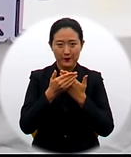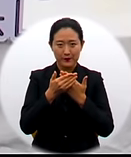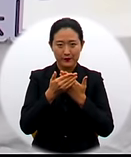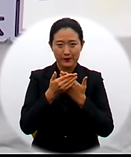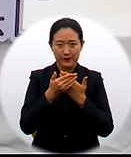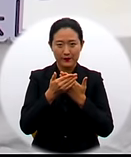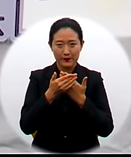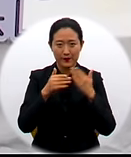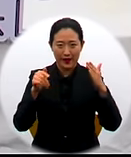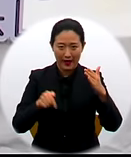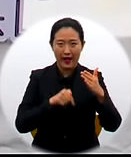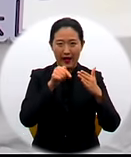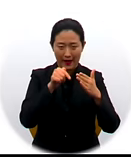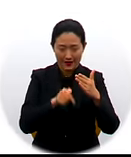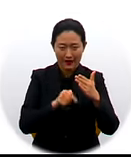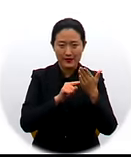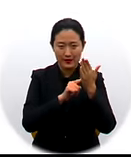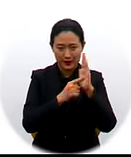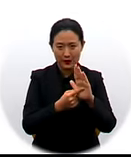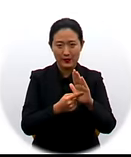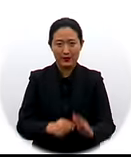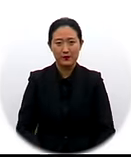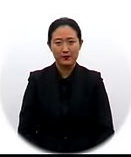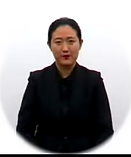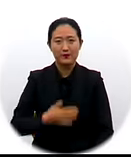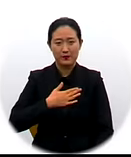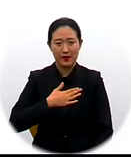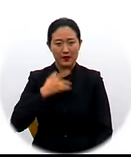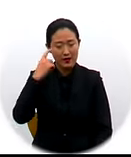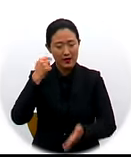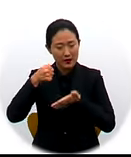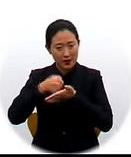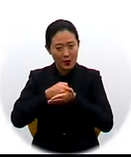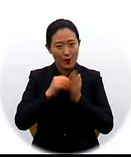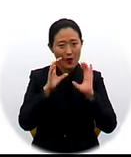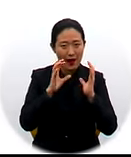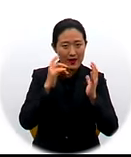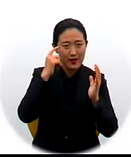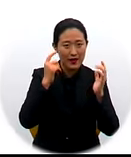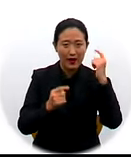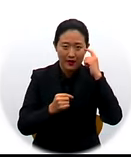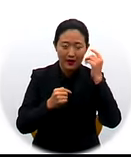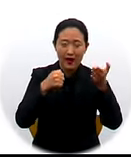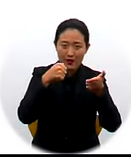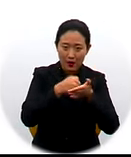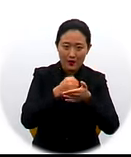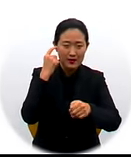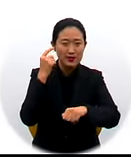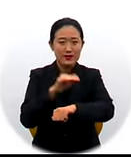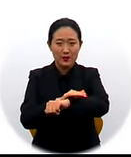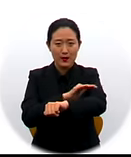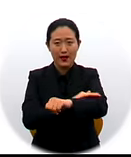주는 인사이트에 기반합니다. 우리가 어떤 의사결정을 하는 것이 아이들의 의사결정보다 조금 더